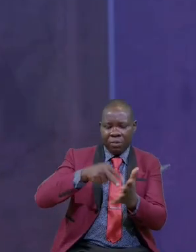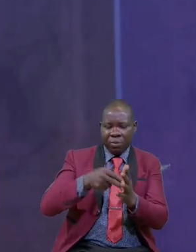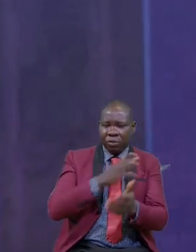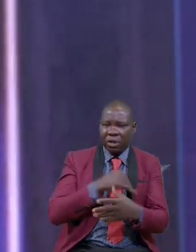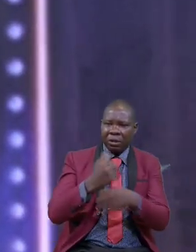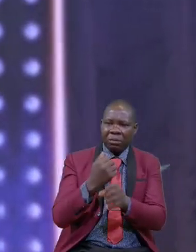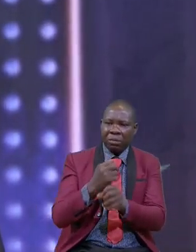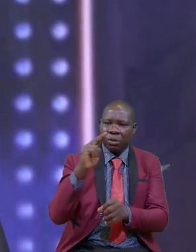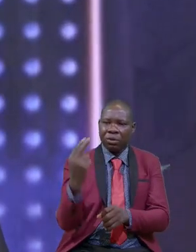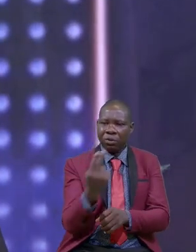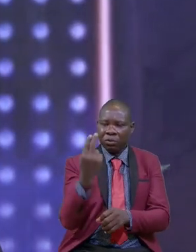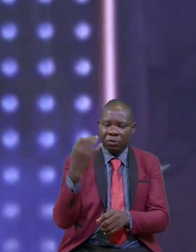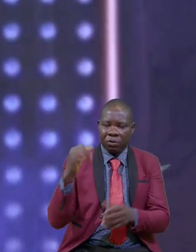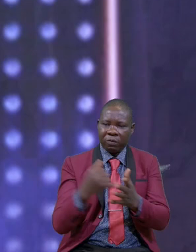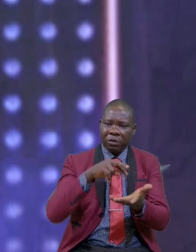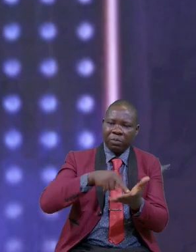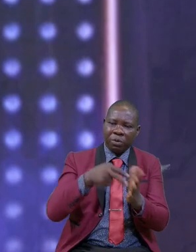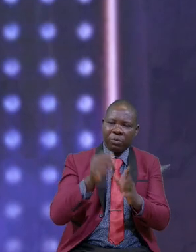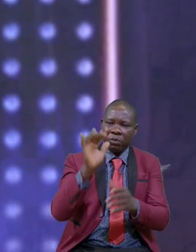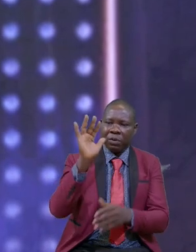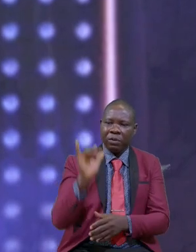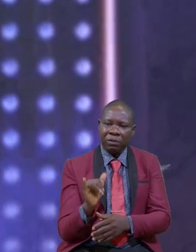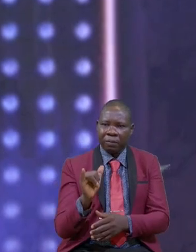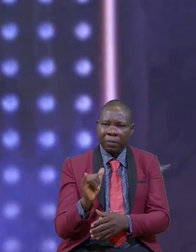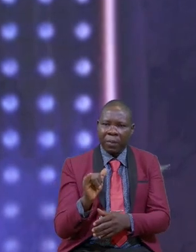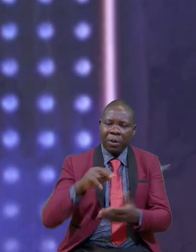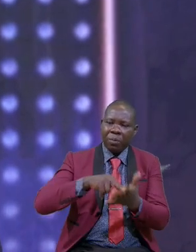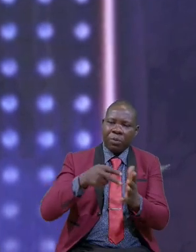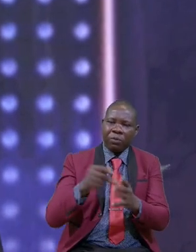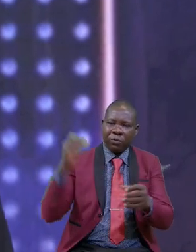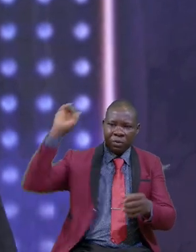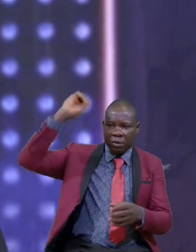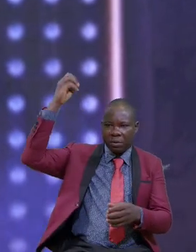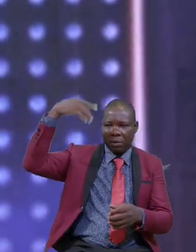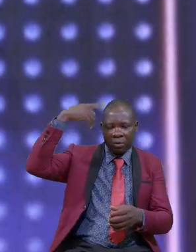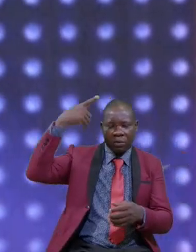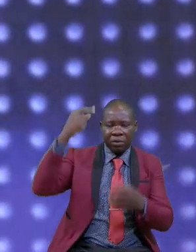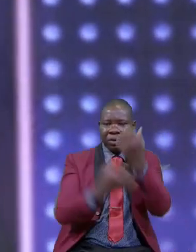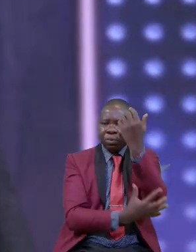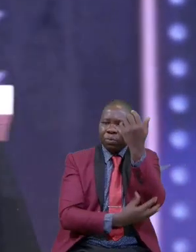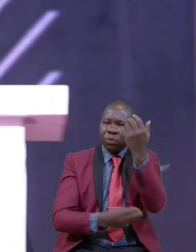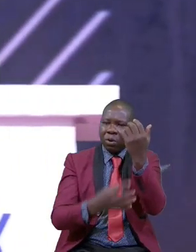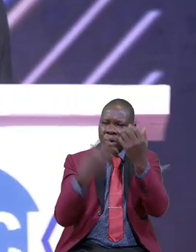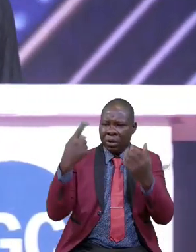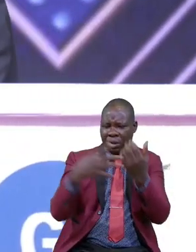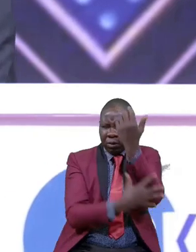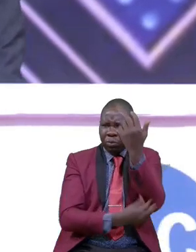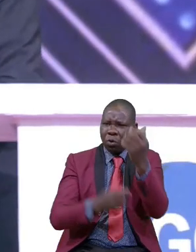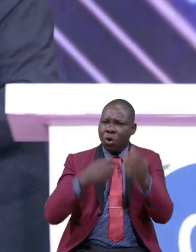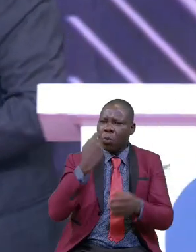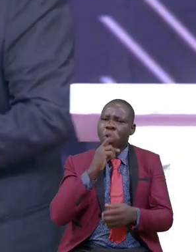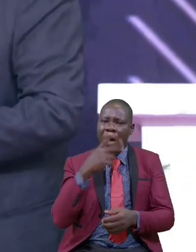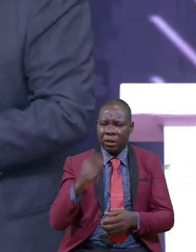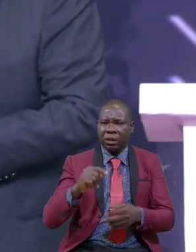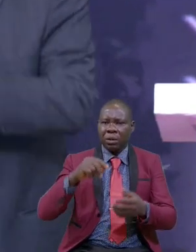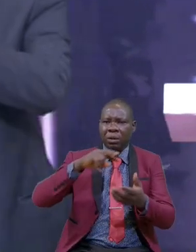objective. Grace la grâce poor, ciblée objective pour les âmes poor, who are the pauvres poor, et suppliantes. Have to les pauvres, c'est ceux qui